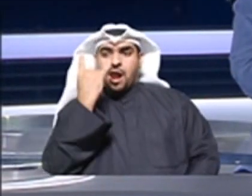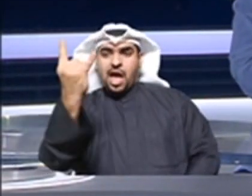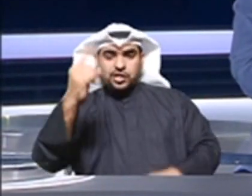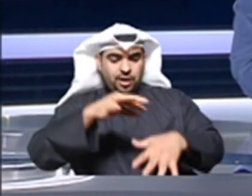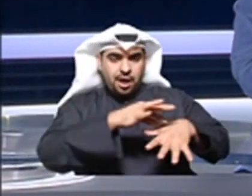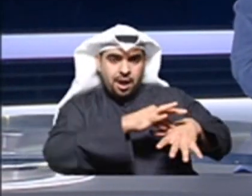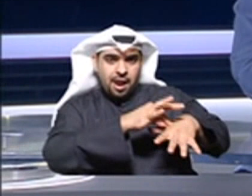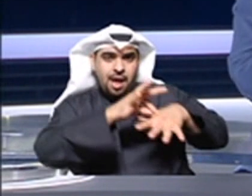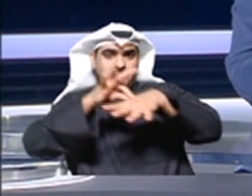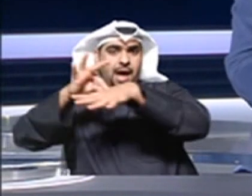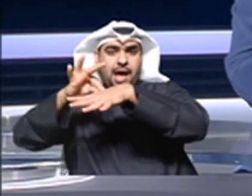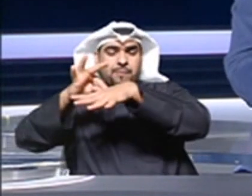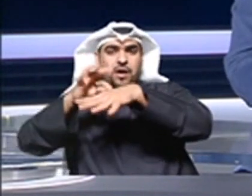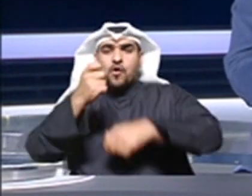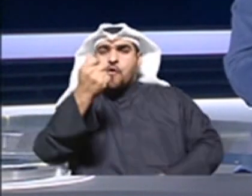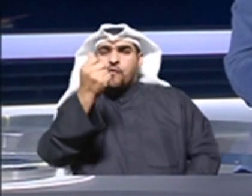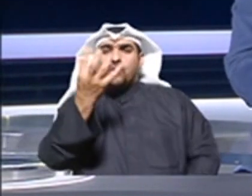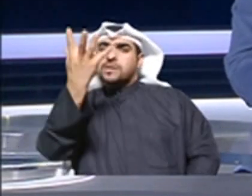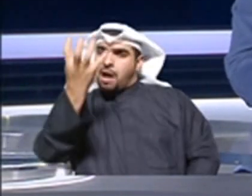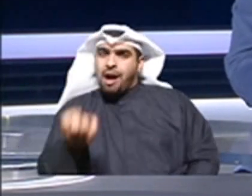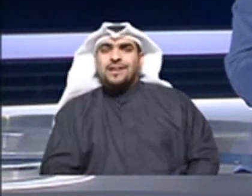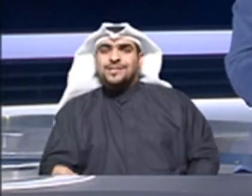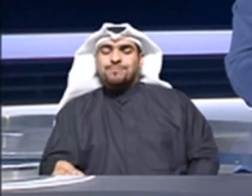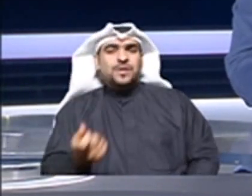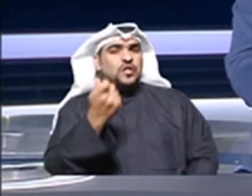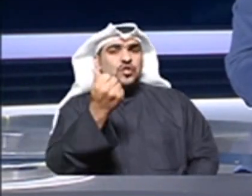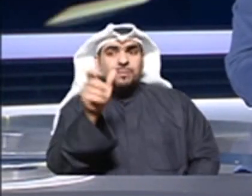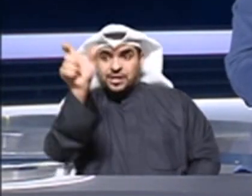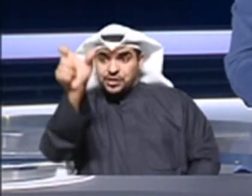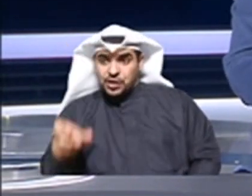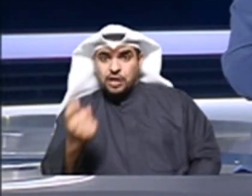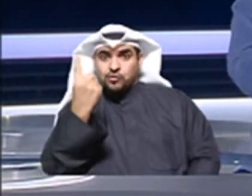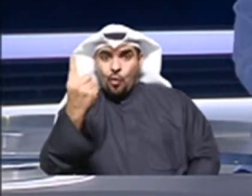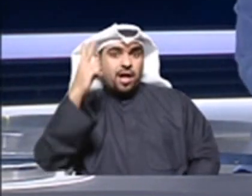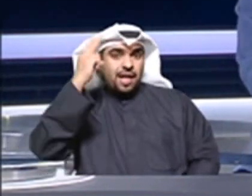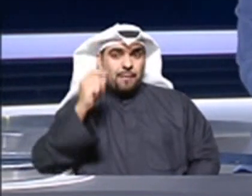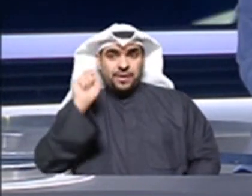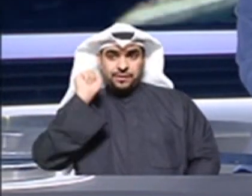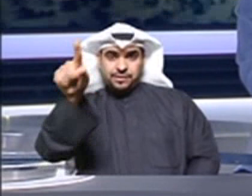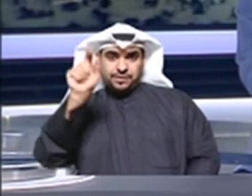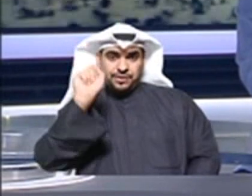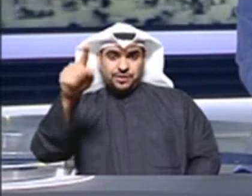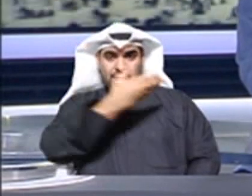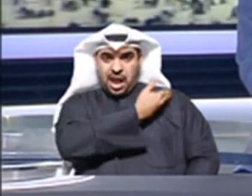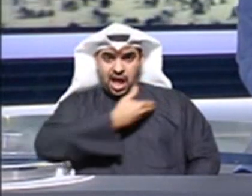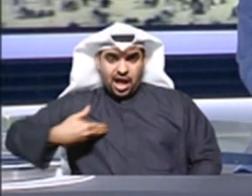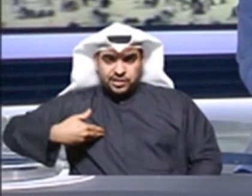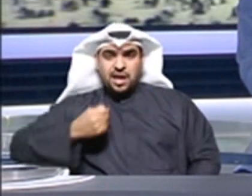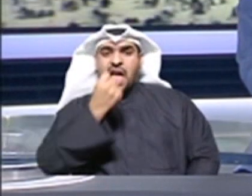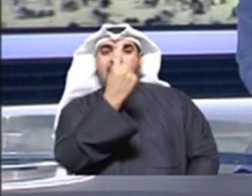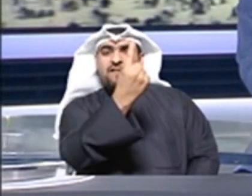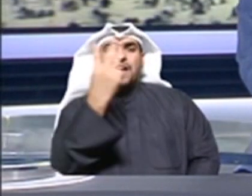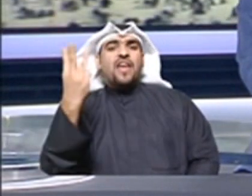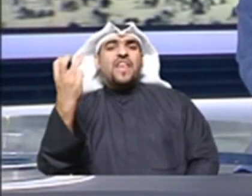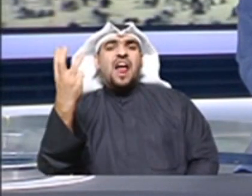2000 حاج بسعر 1300 دينار بواقع 200 حاج مع كل حملة. اللجنة العليا للحج والعمرة